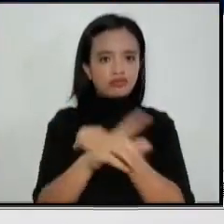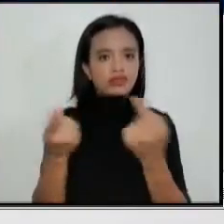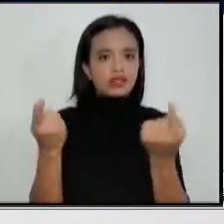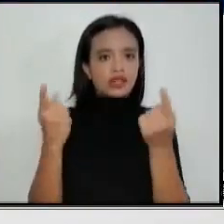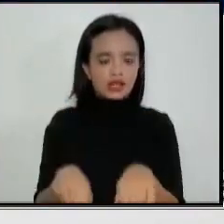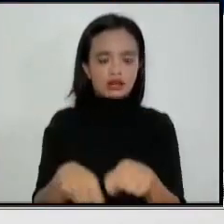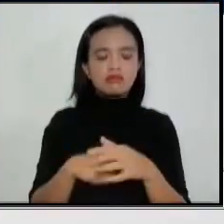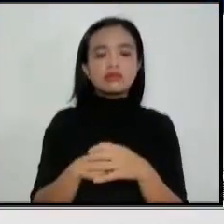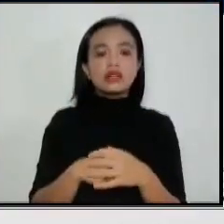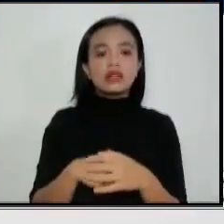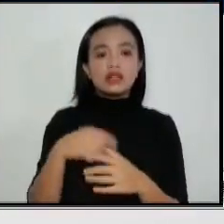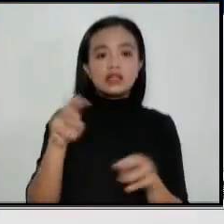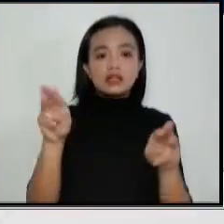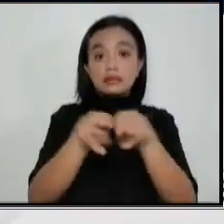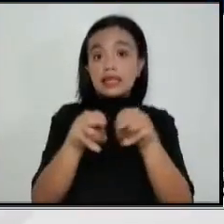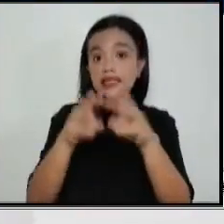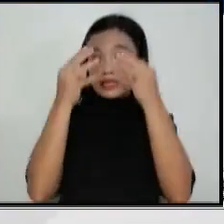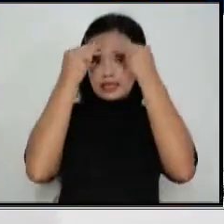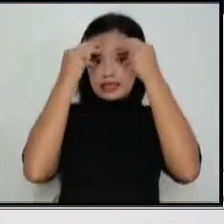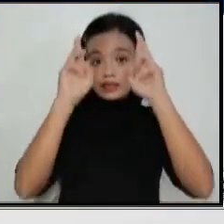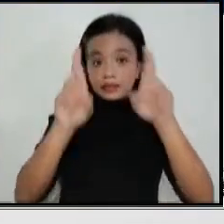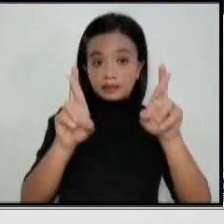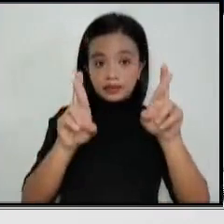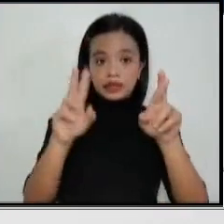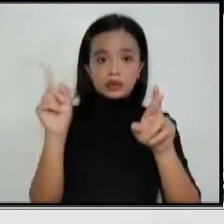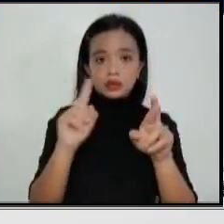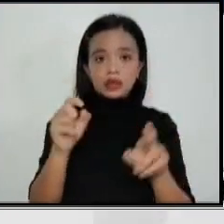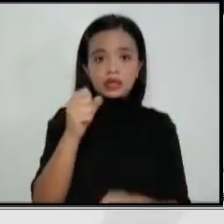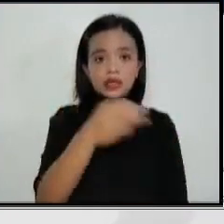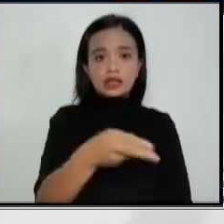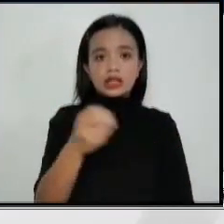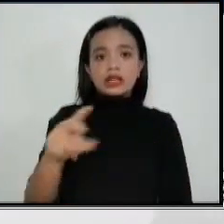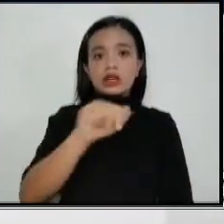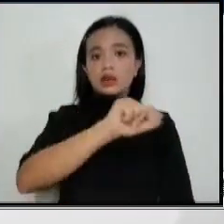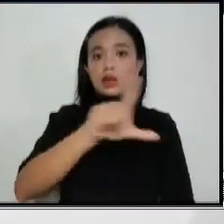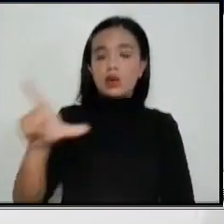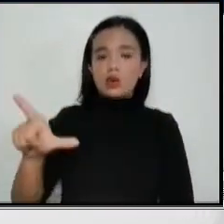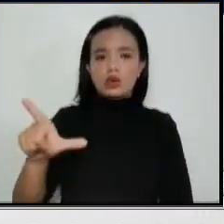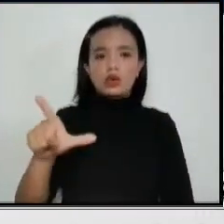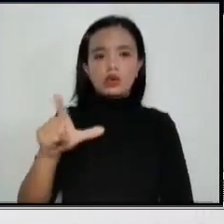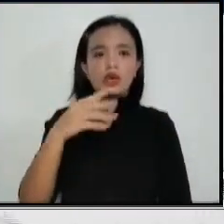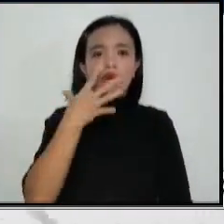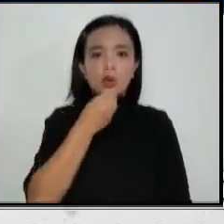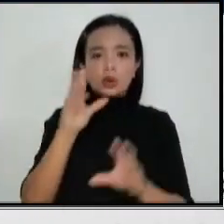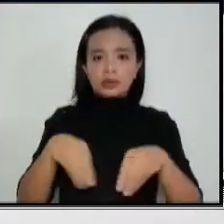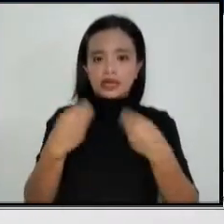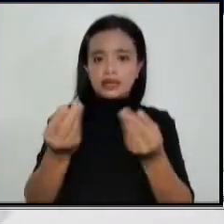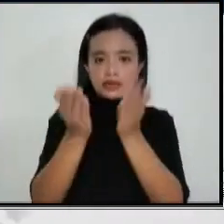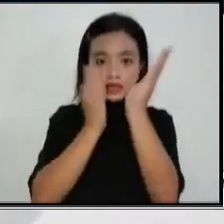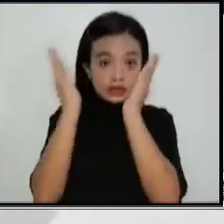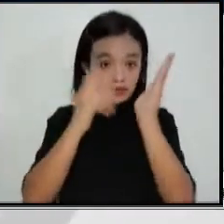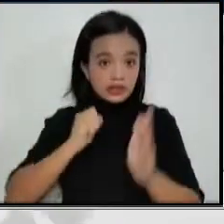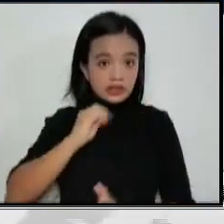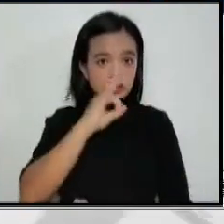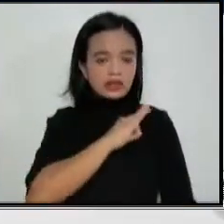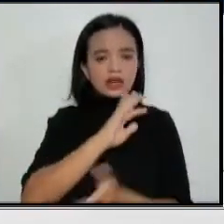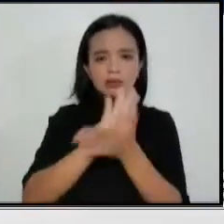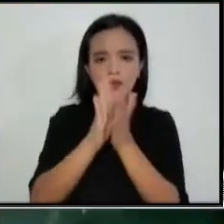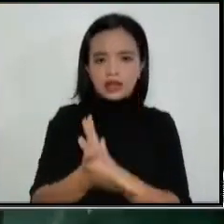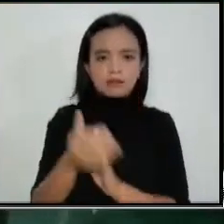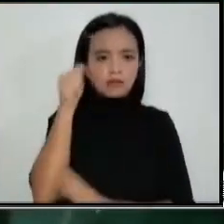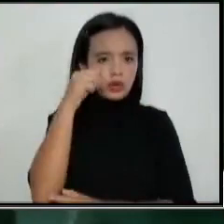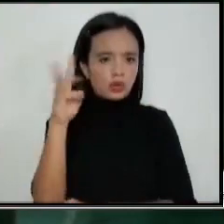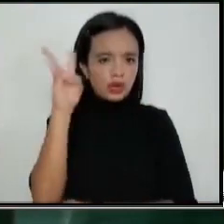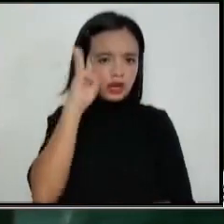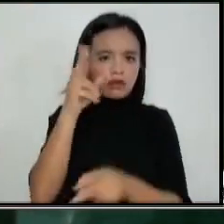na ni Marikina City Mayor Marcy Chodoro ang lahat ng frontline personnel na maging alerto at magbantay sa magiging epekto ng